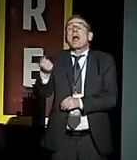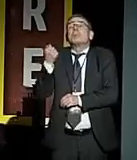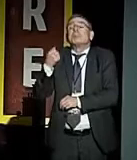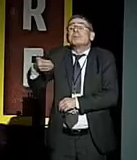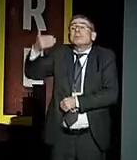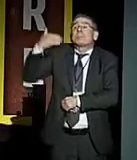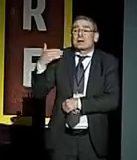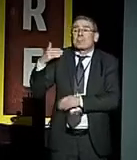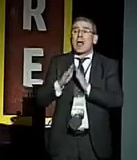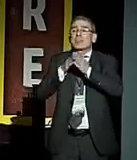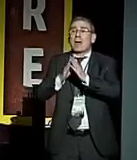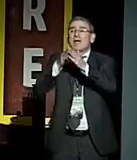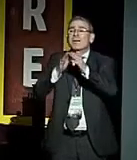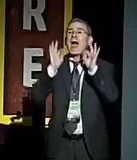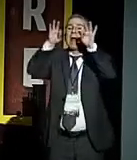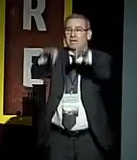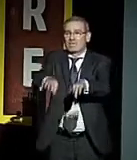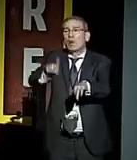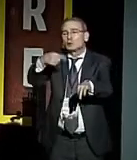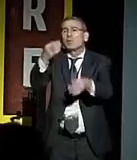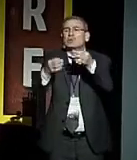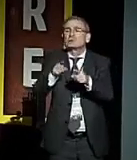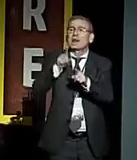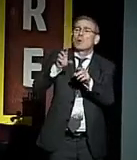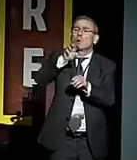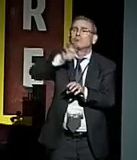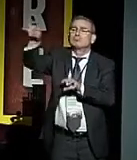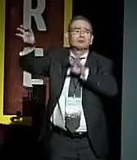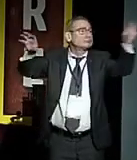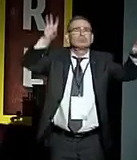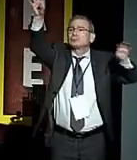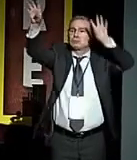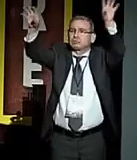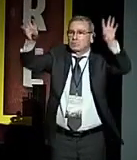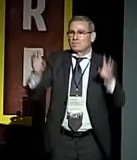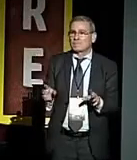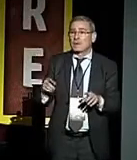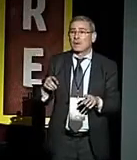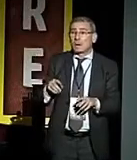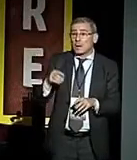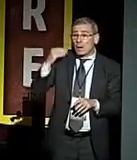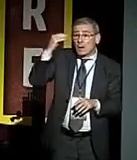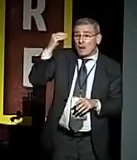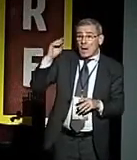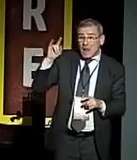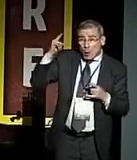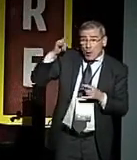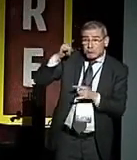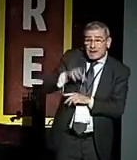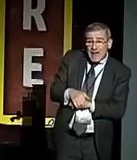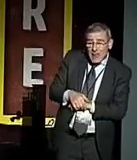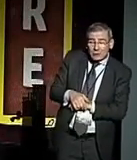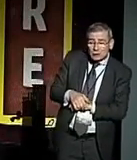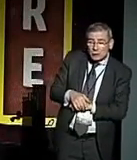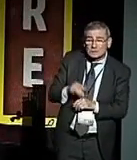essere ridistribuiti. Iniziamo noi. Io capisco che questo sia una cosa complicata, che ci siano molte cose da tenere in